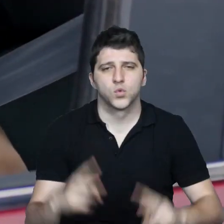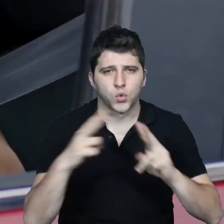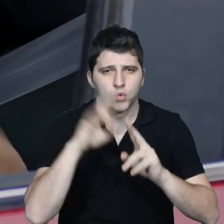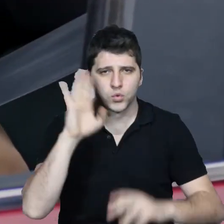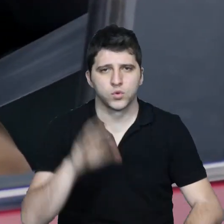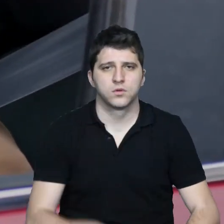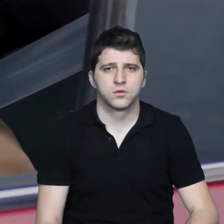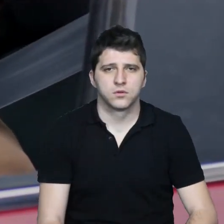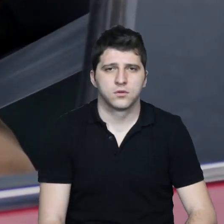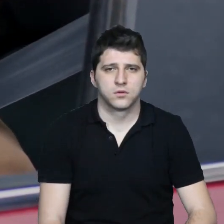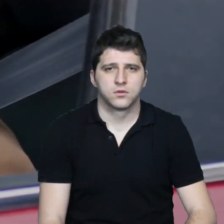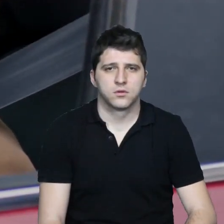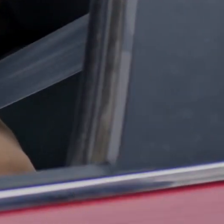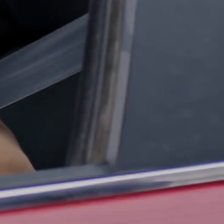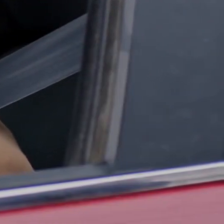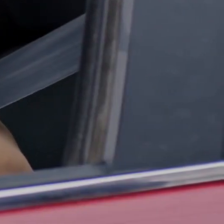Görüşürüz.